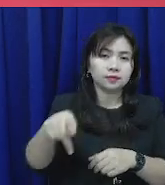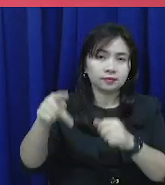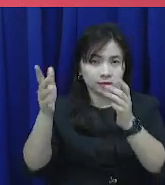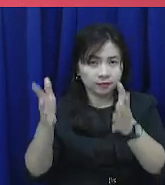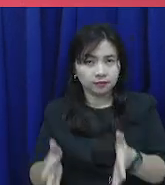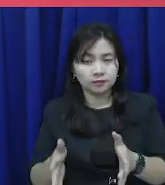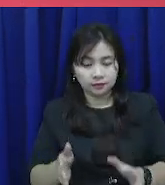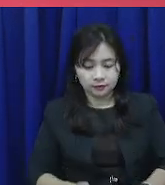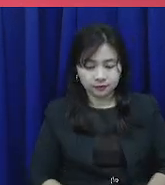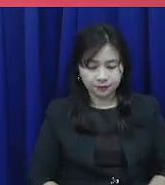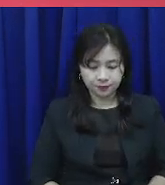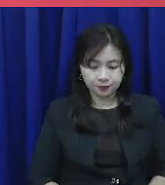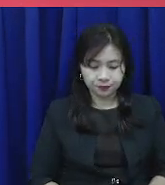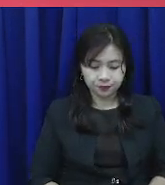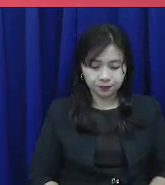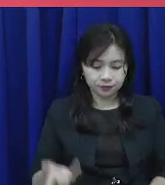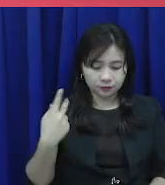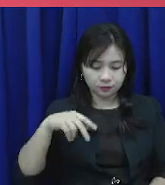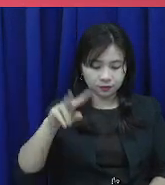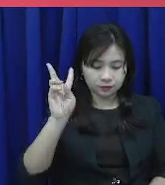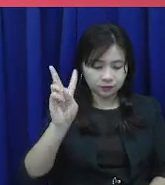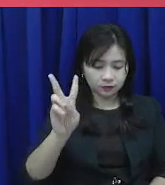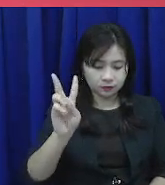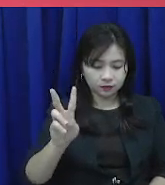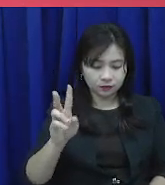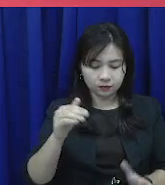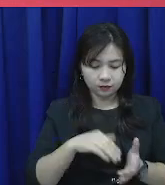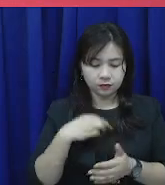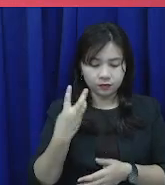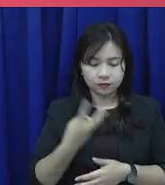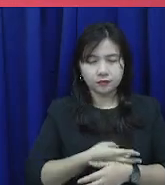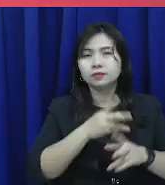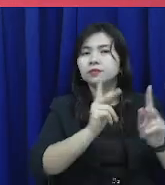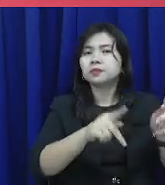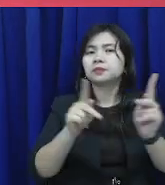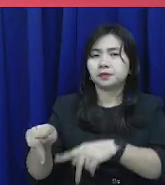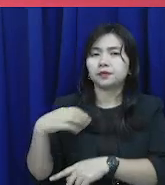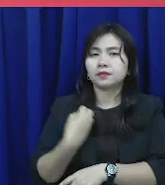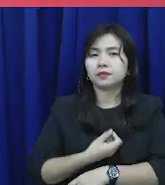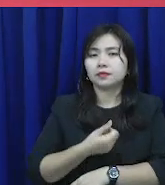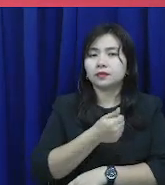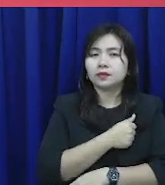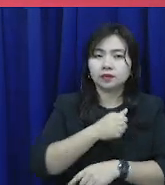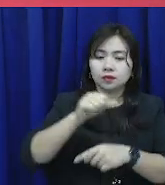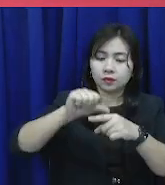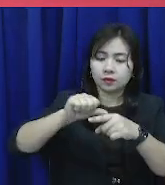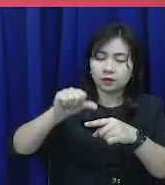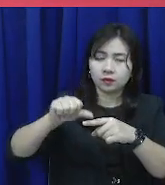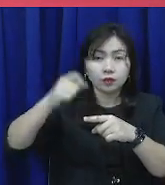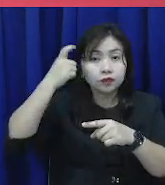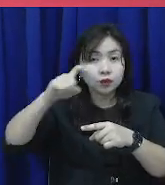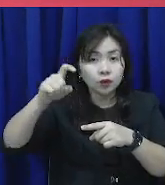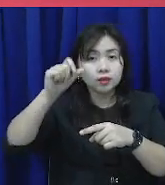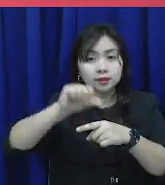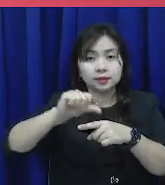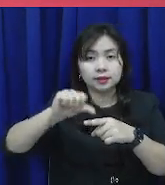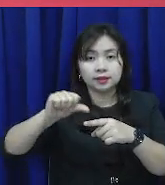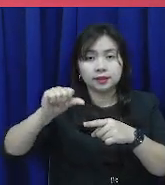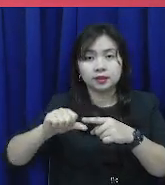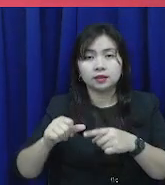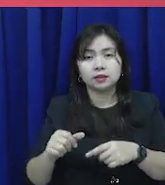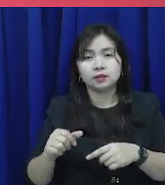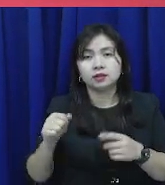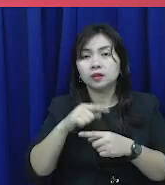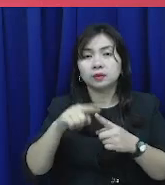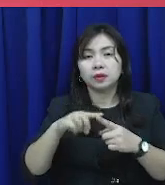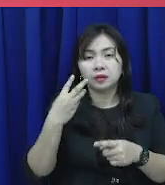pinakamaganda dalawa po yan mga kapatid we're Preparing our for the seed hinahanda natin ang sarili natin when